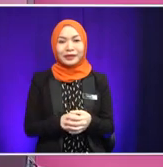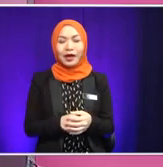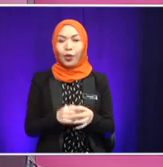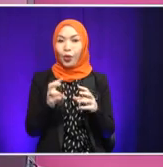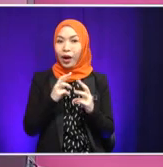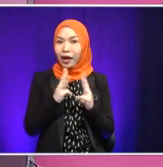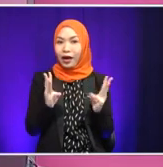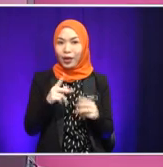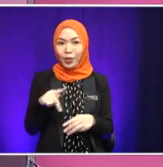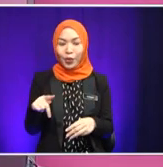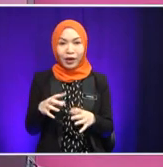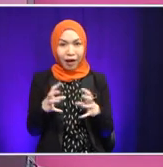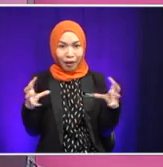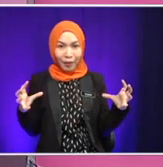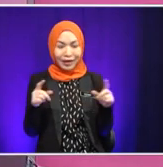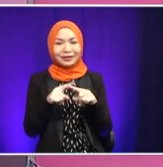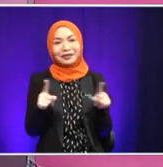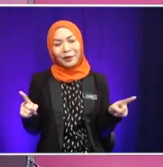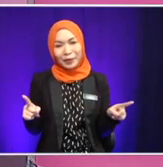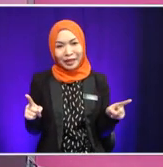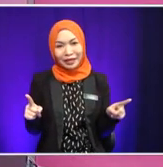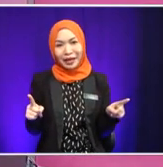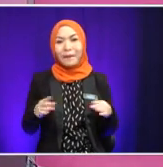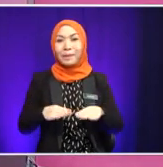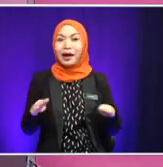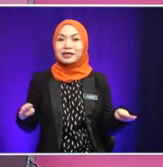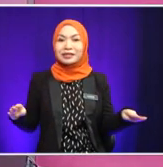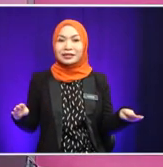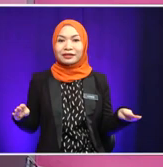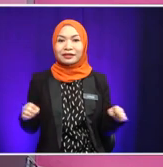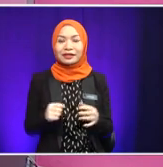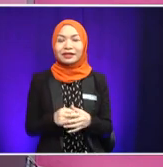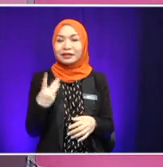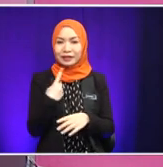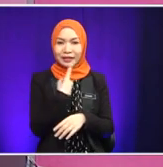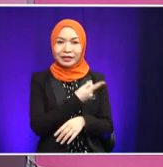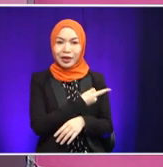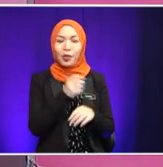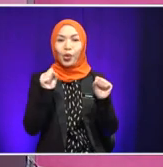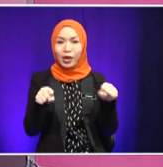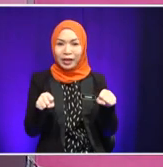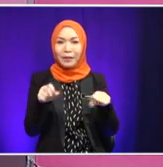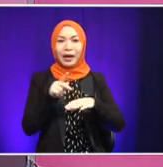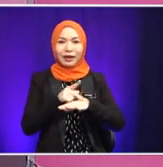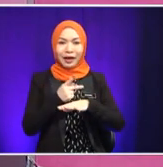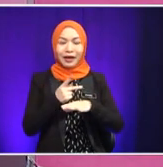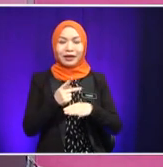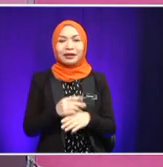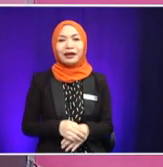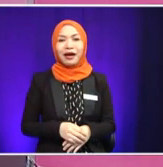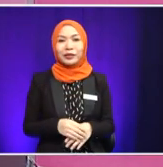bahasa penggunaan bahasa kita masih juga boleh menggunakan bahasa kaum yang lain Nah itu adalah merupakan kemahiran